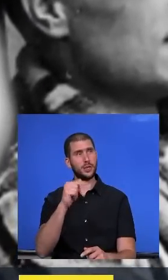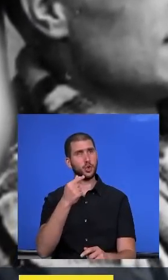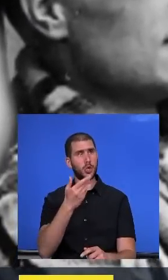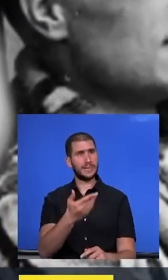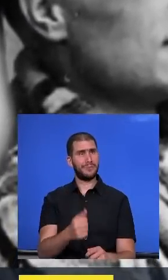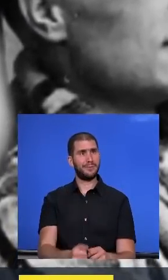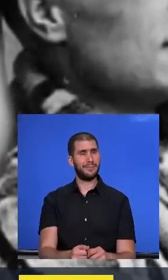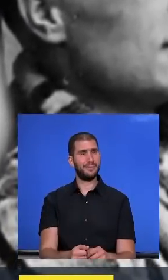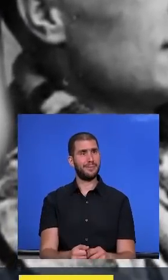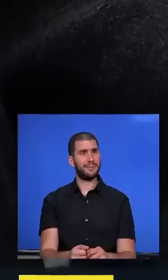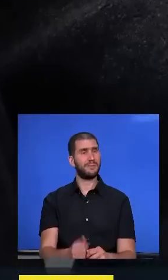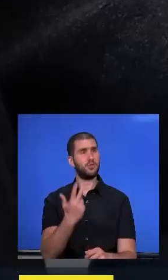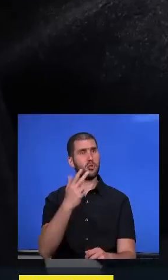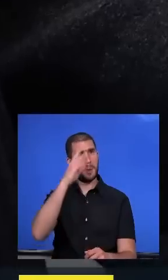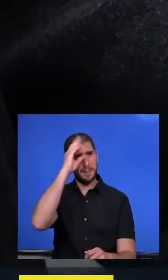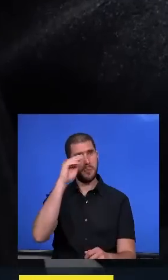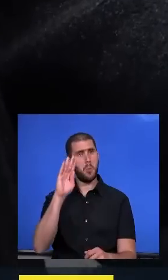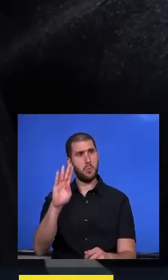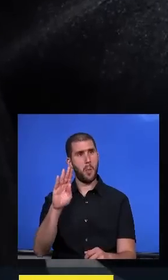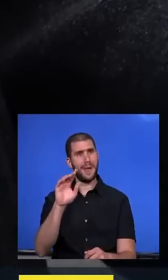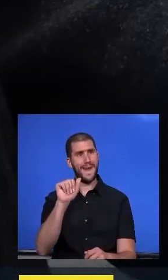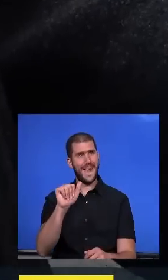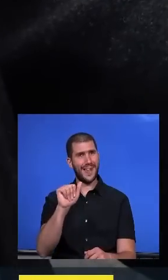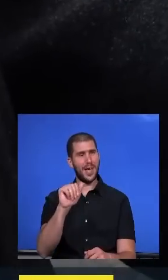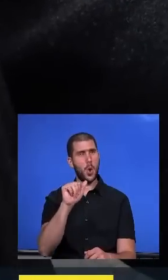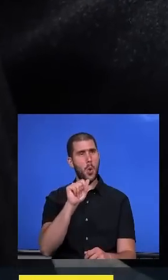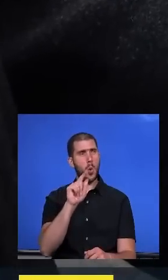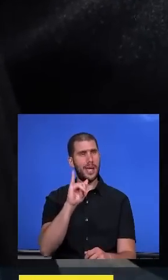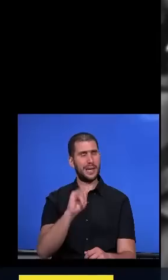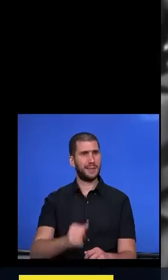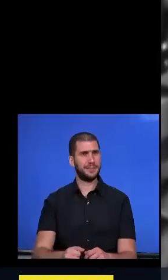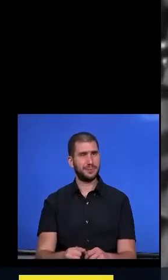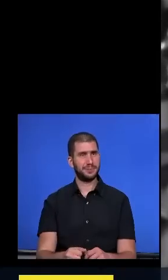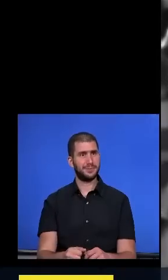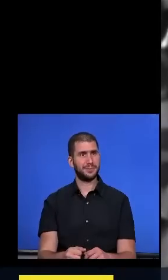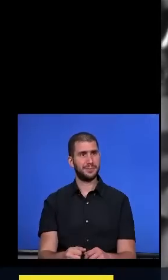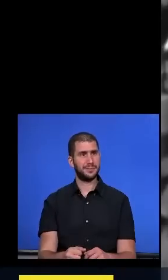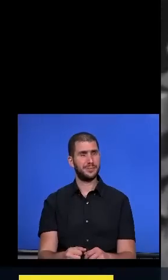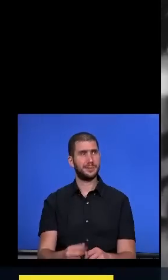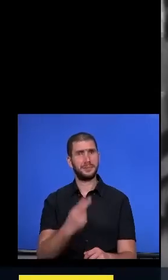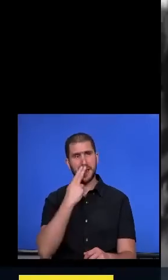וג'וזף, ושלושת הבנים, זה בובי וזה אריך ואולי.